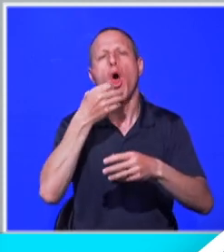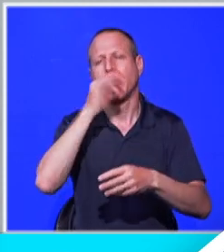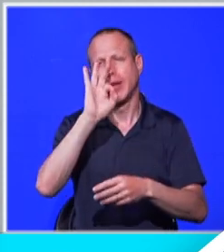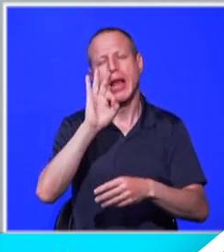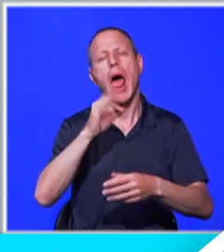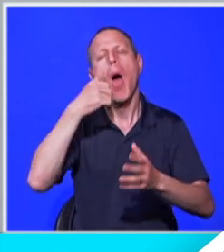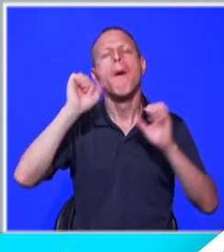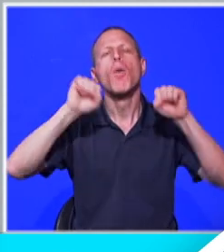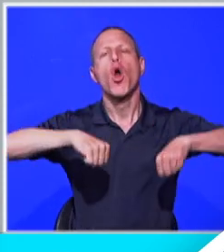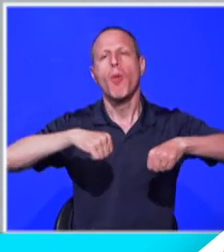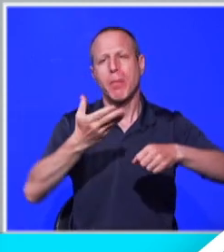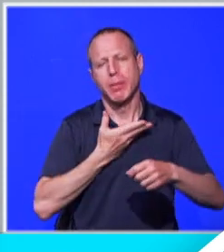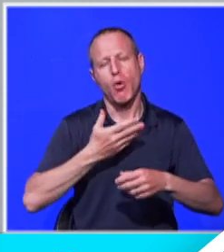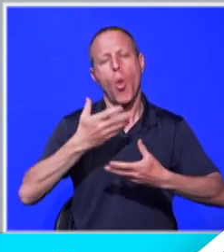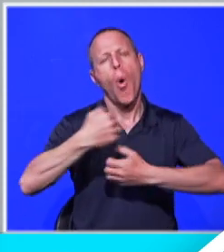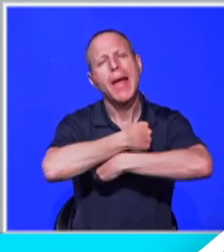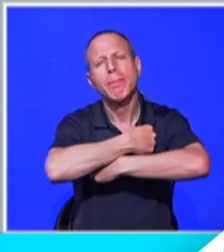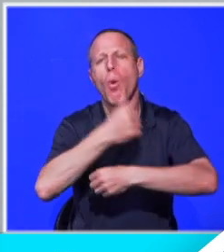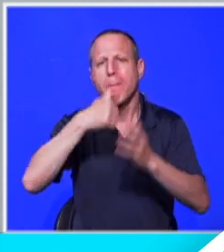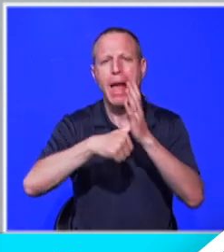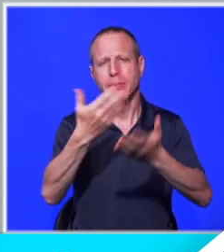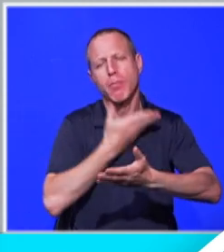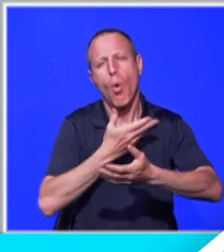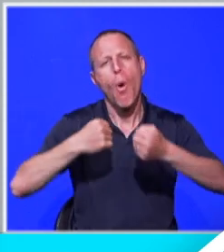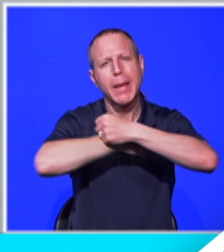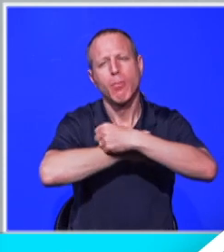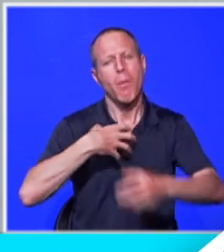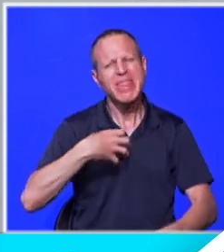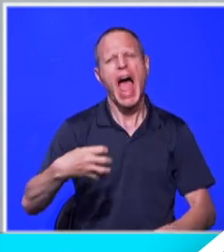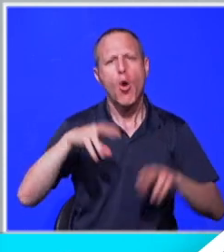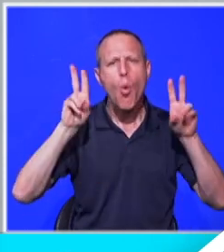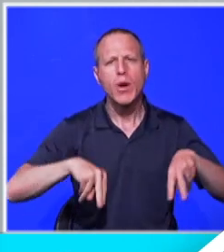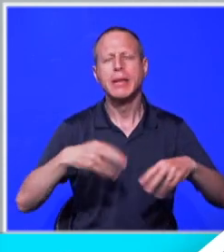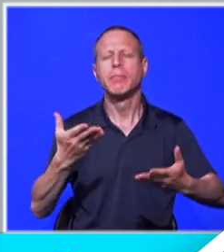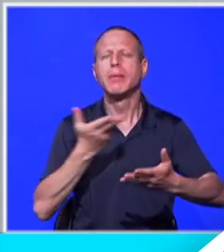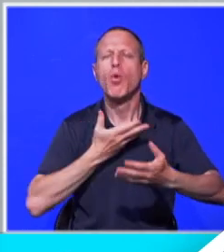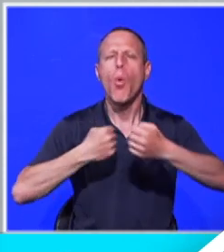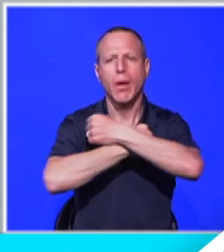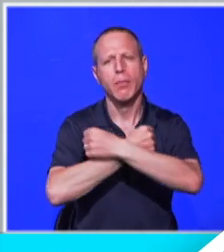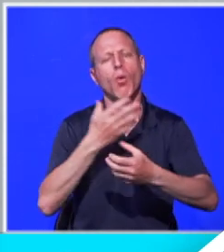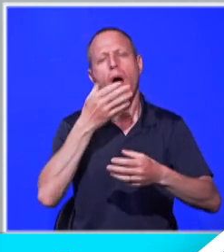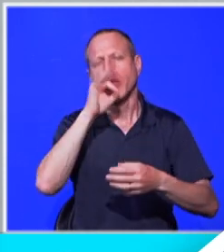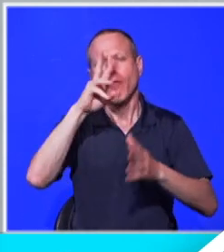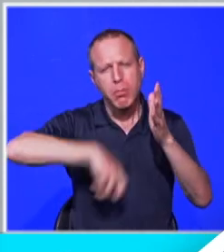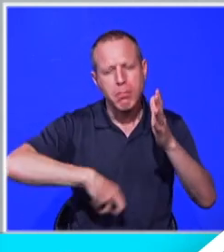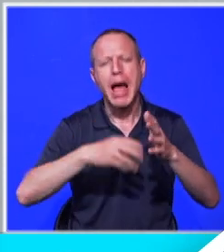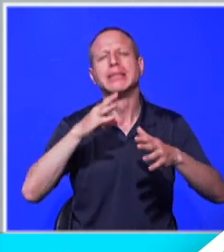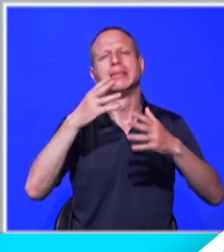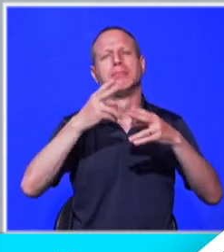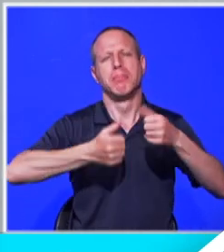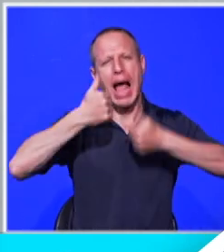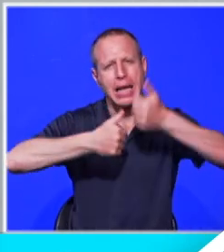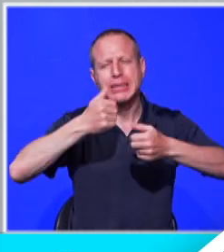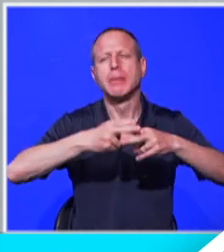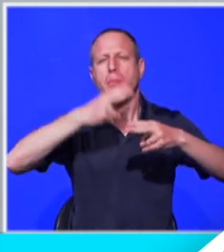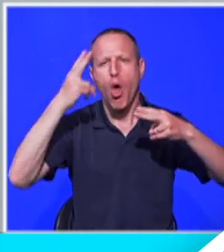הבנקים קיבלו חיבוק, הטייקונים קיבלו חיבוק. גם בהטבות מס, גם במכרזים, גם בפרויקטים, גם בהגבלים עסקיים,